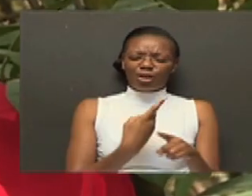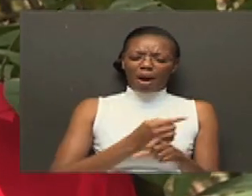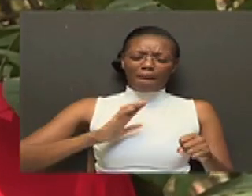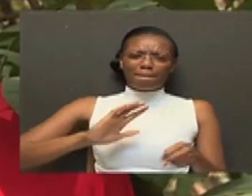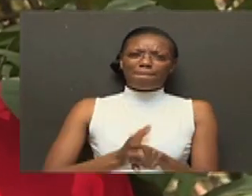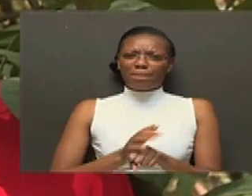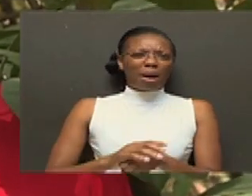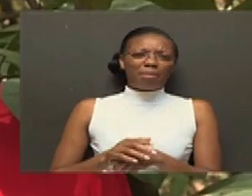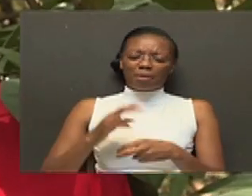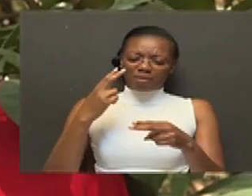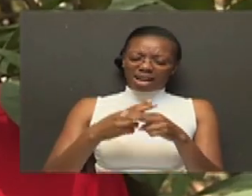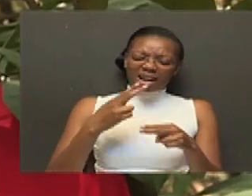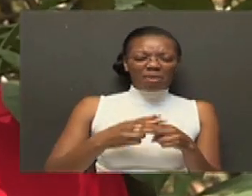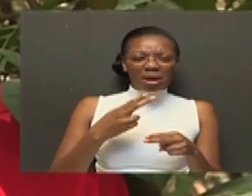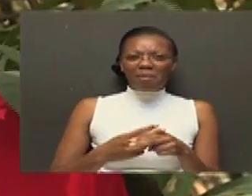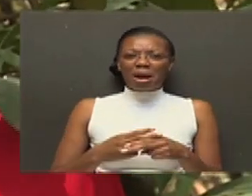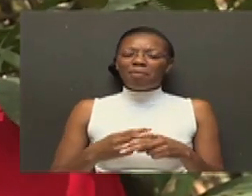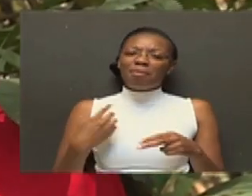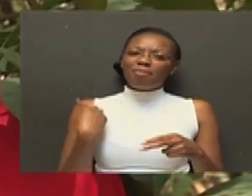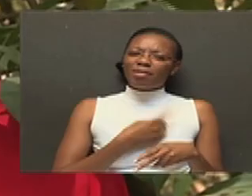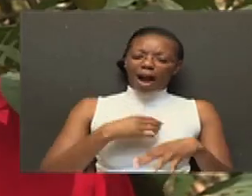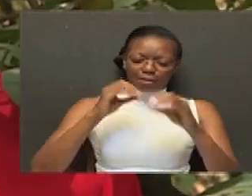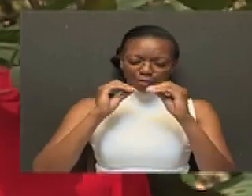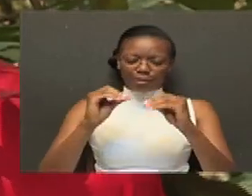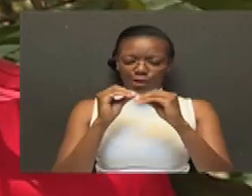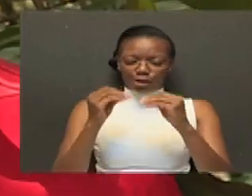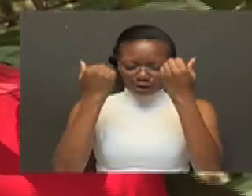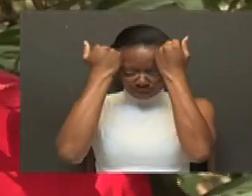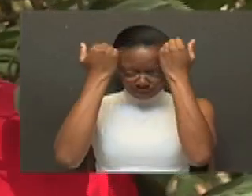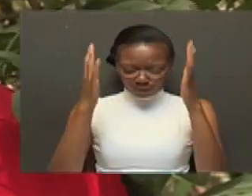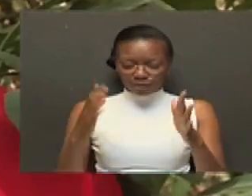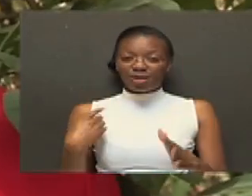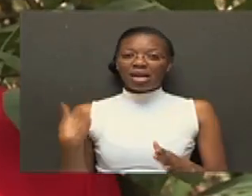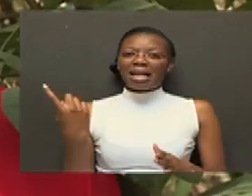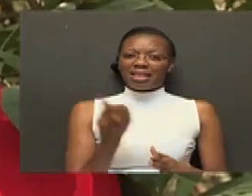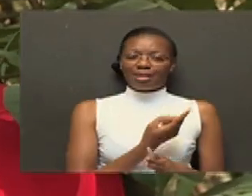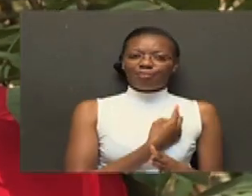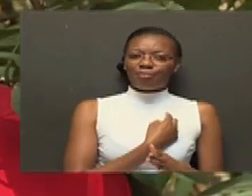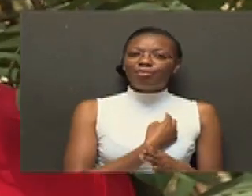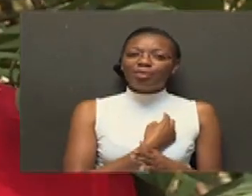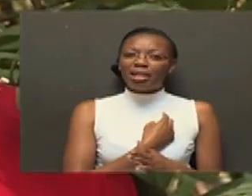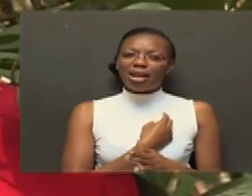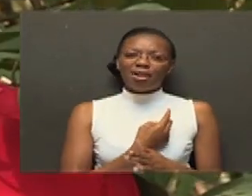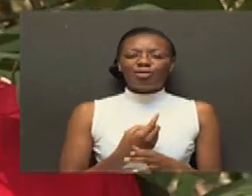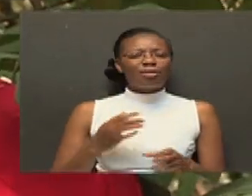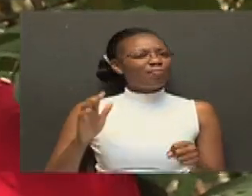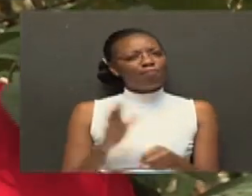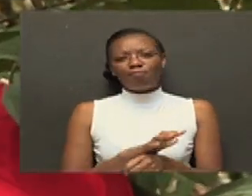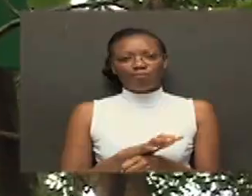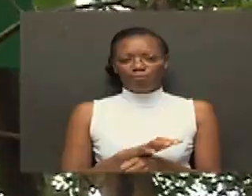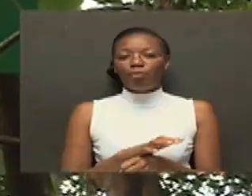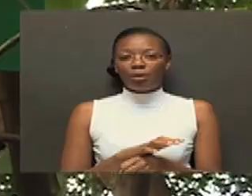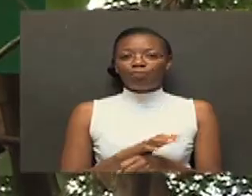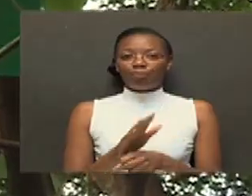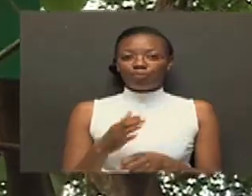vile miti inakuwa pollinated, pollination biology pia tunafunza. Na unit za botany ni mingi